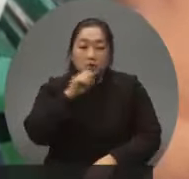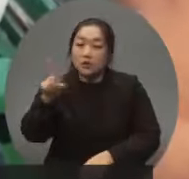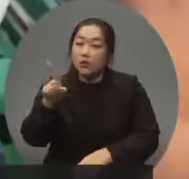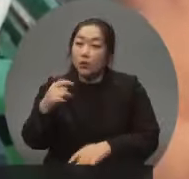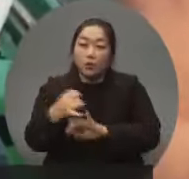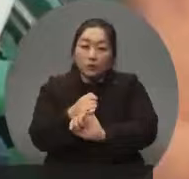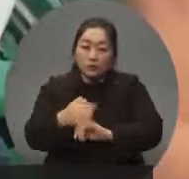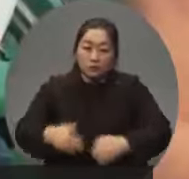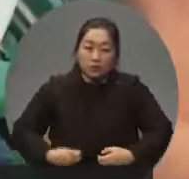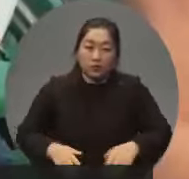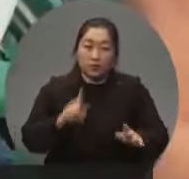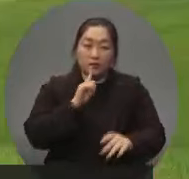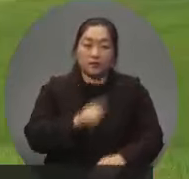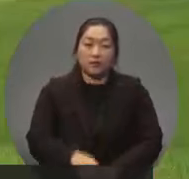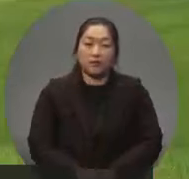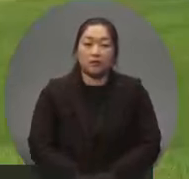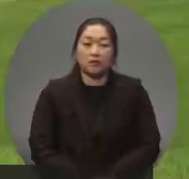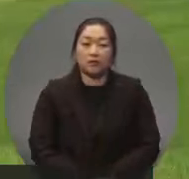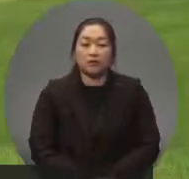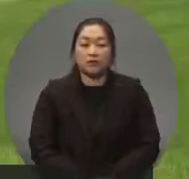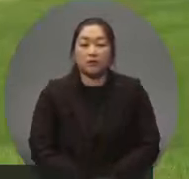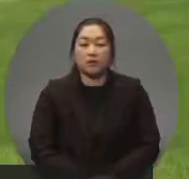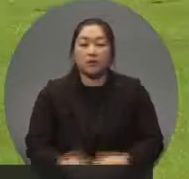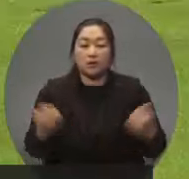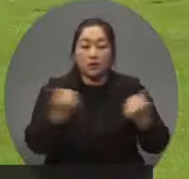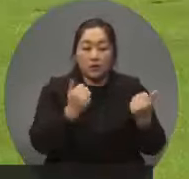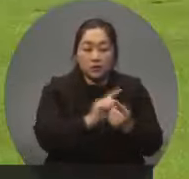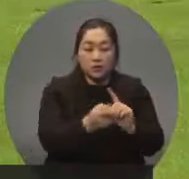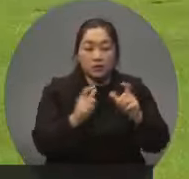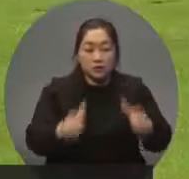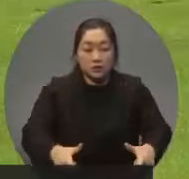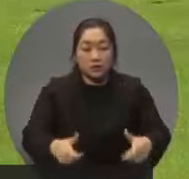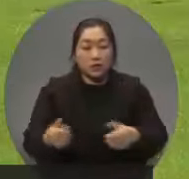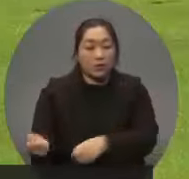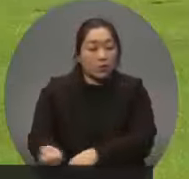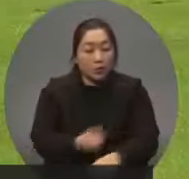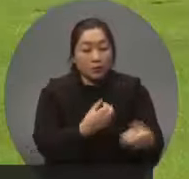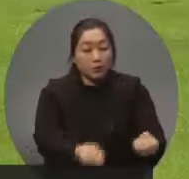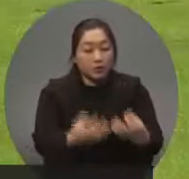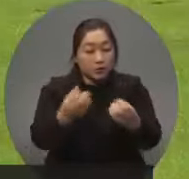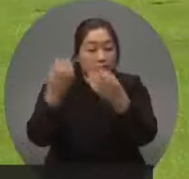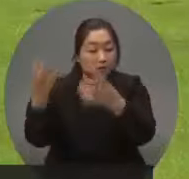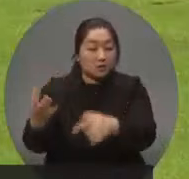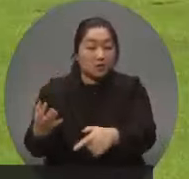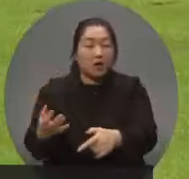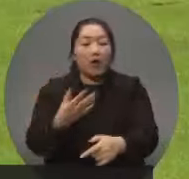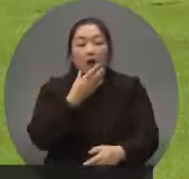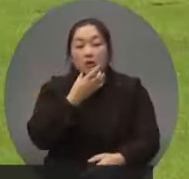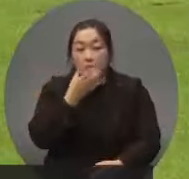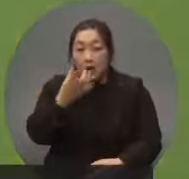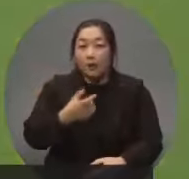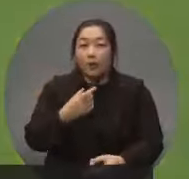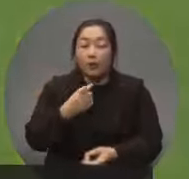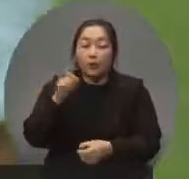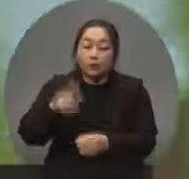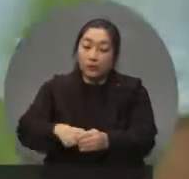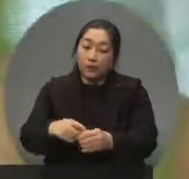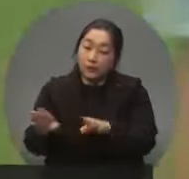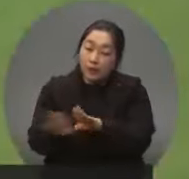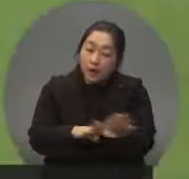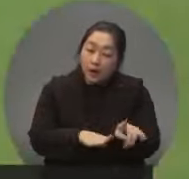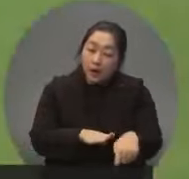아니라고 설명했습니다 회의 대신 지역구 골프 행사 역시 양보하기 위해 빠졌다는 노의원